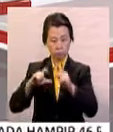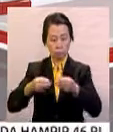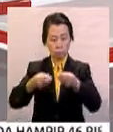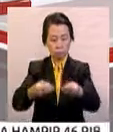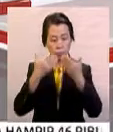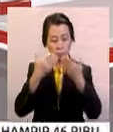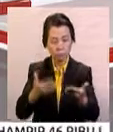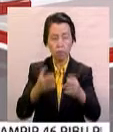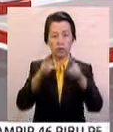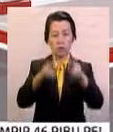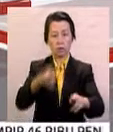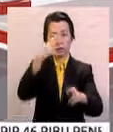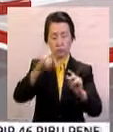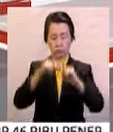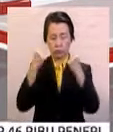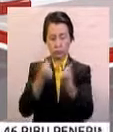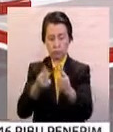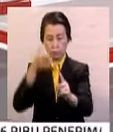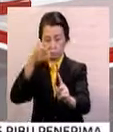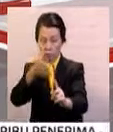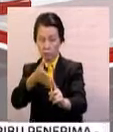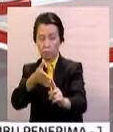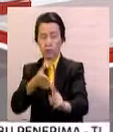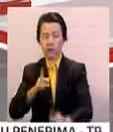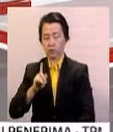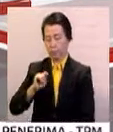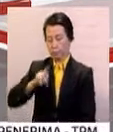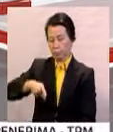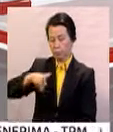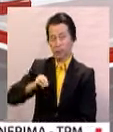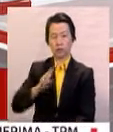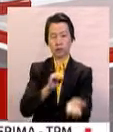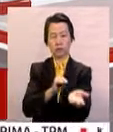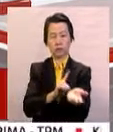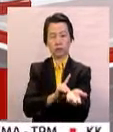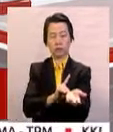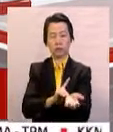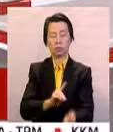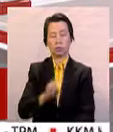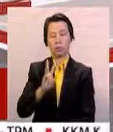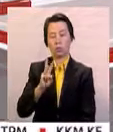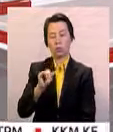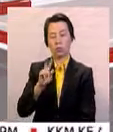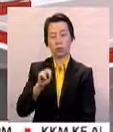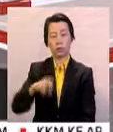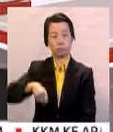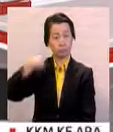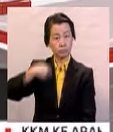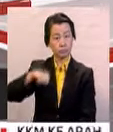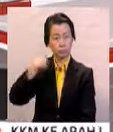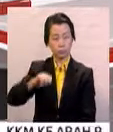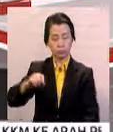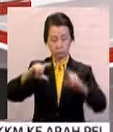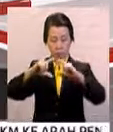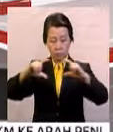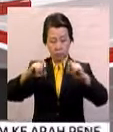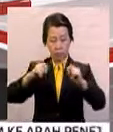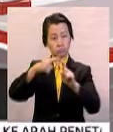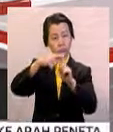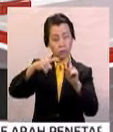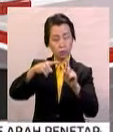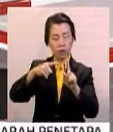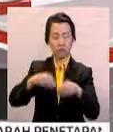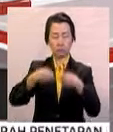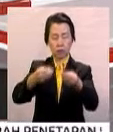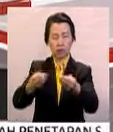rakyat khususnya untuk kumpulan sasar. Menurut Timbalan Perdana Menteri Datuk Seri Dr. Wan Azizah Wan Ismail, kad diskaun itu